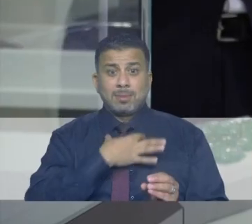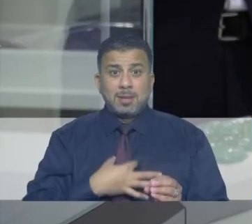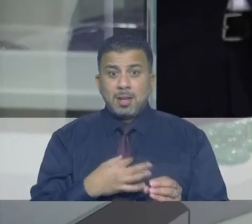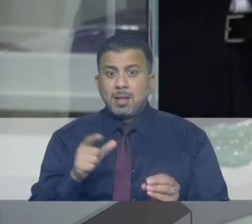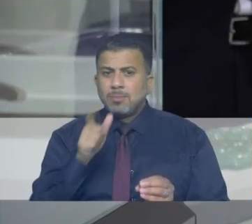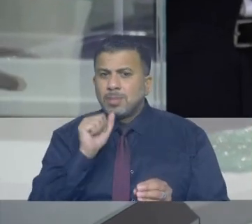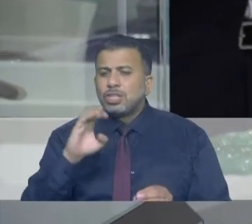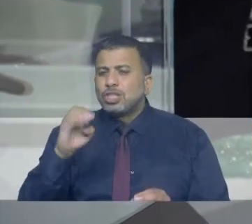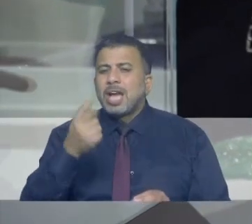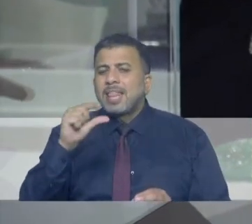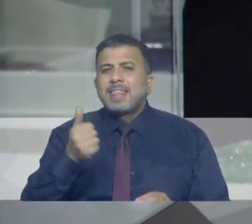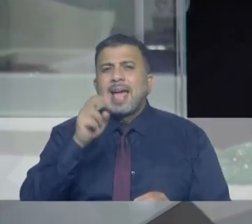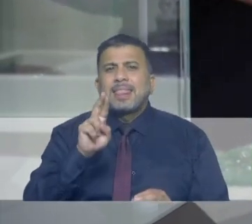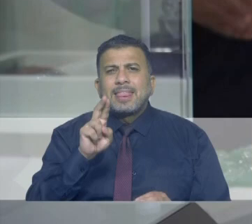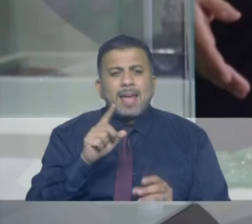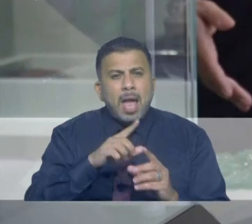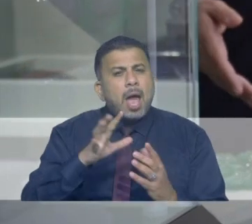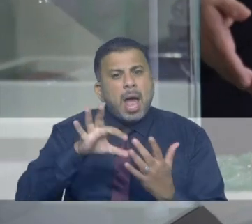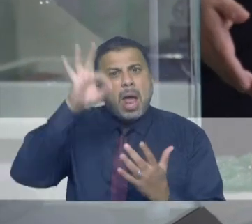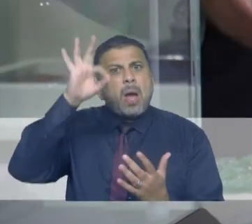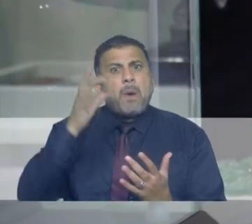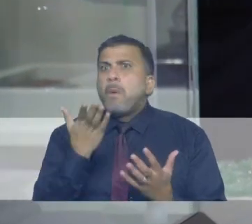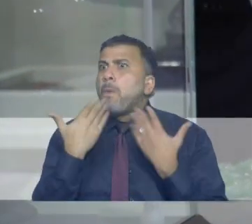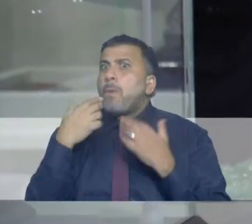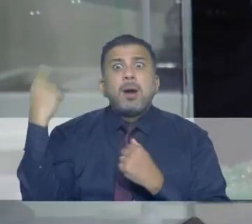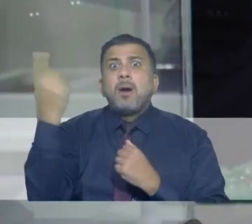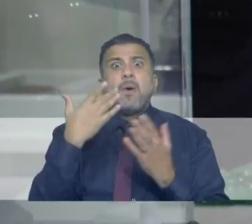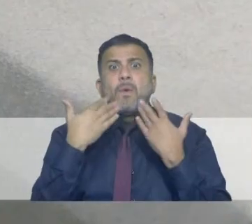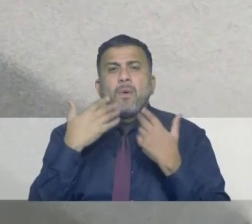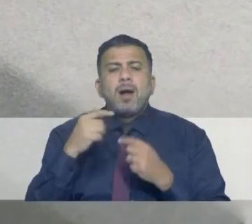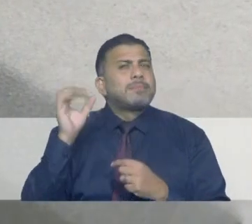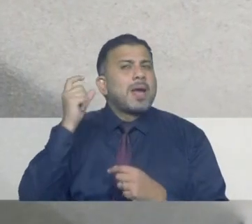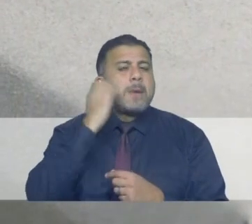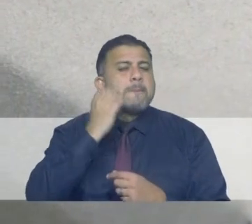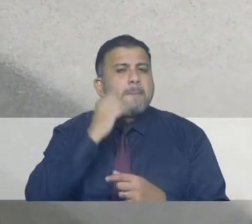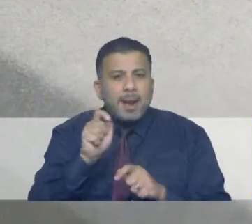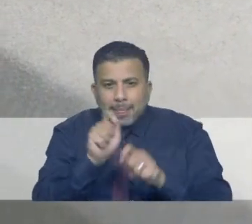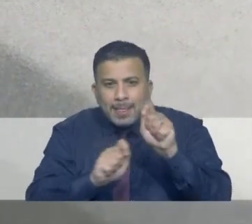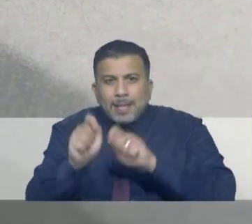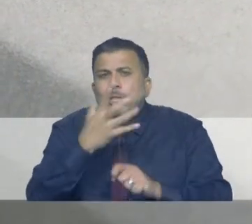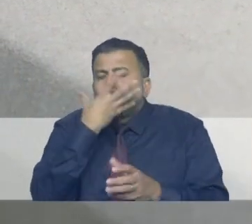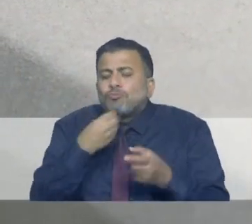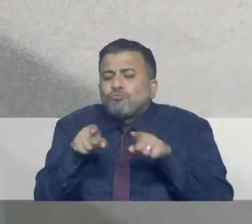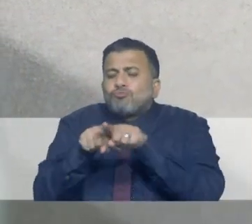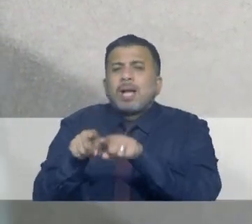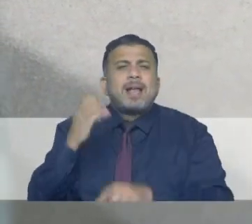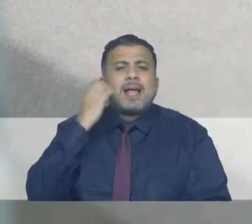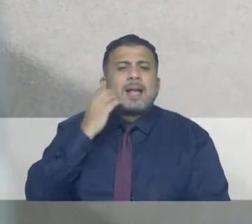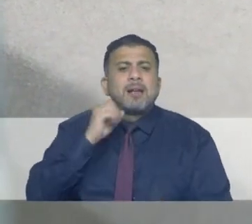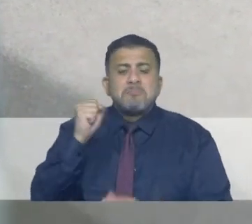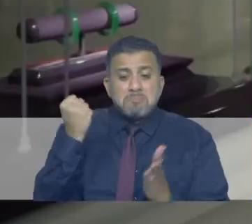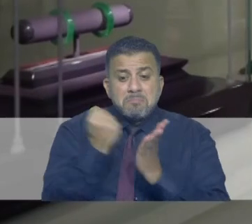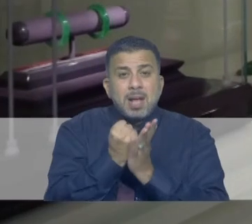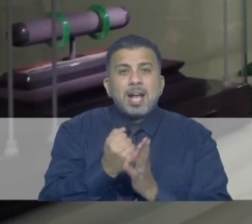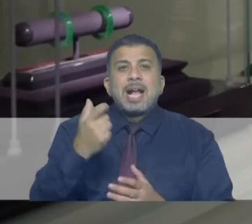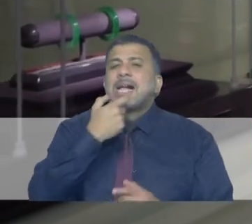حجر الجادات الملكي النادر والفنون الحرفية الإماراتية والتراث المميز لعلامة أسبري،